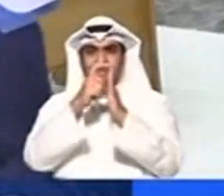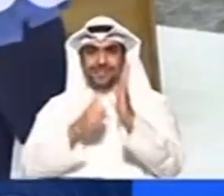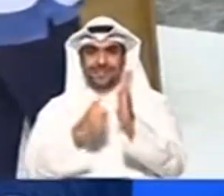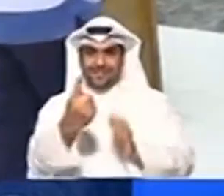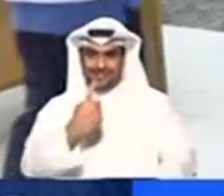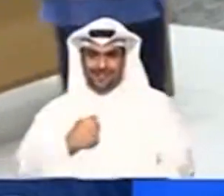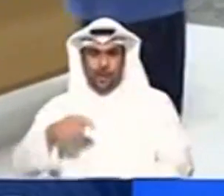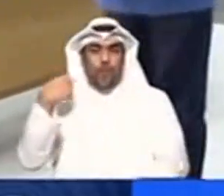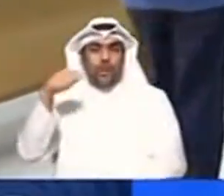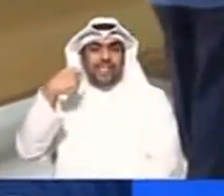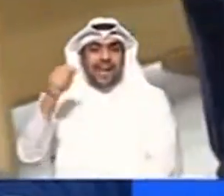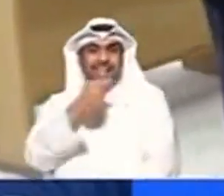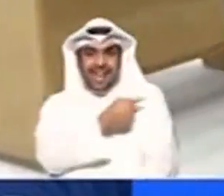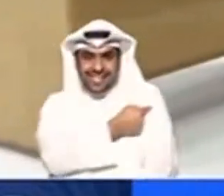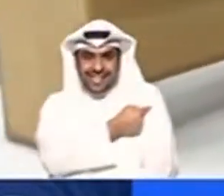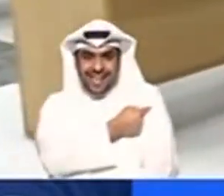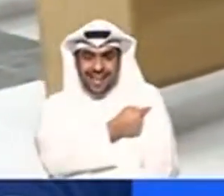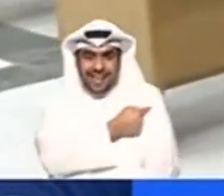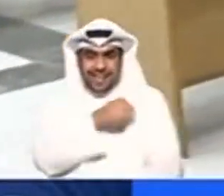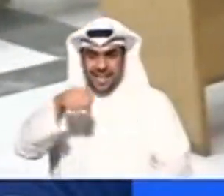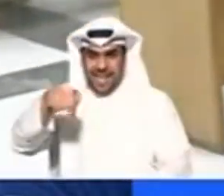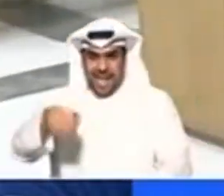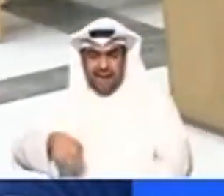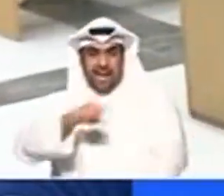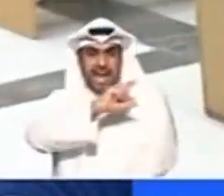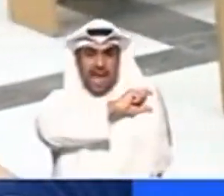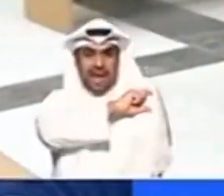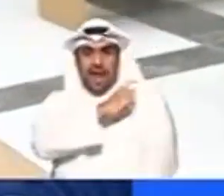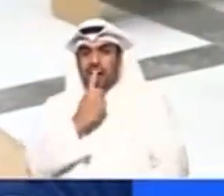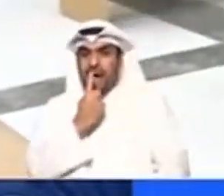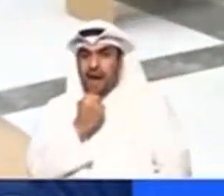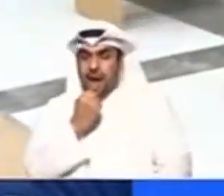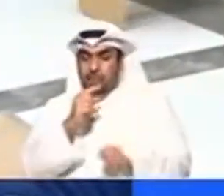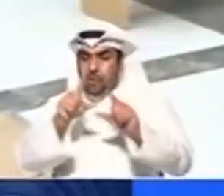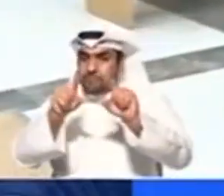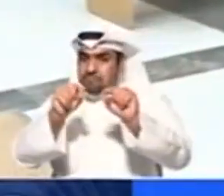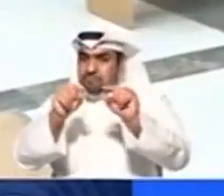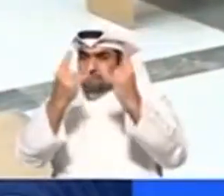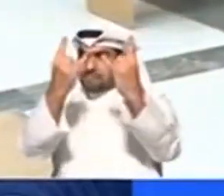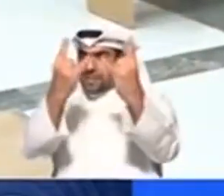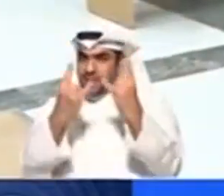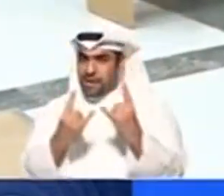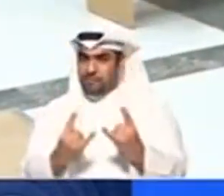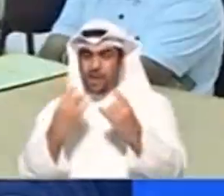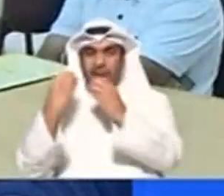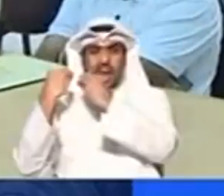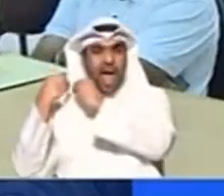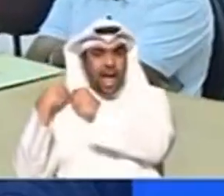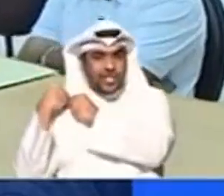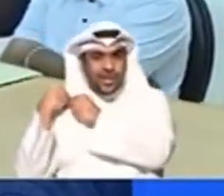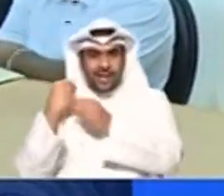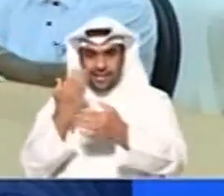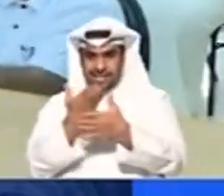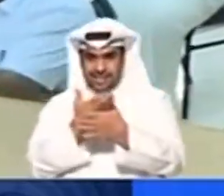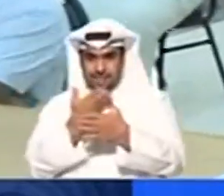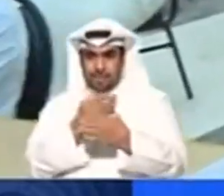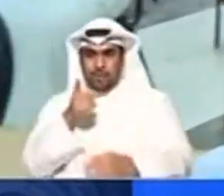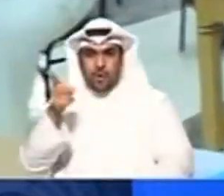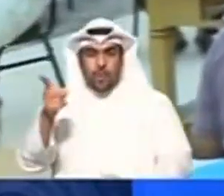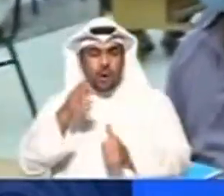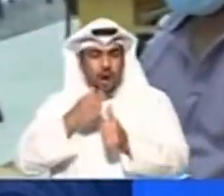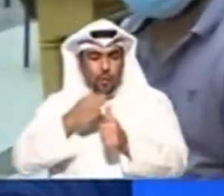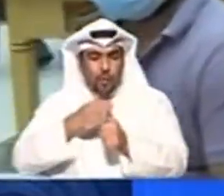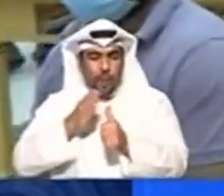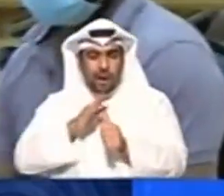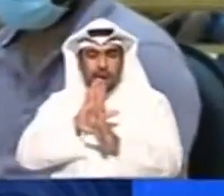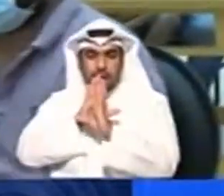هذه المبادرات المجتمعية استهلتها فرق الهلال الأحمر الكويتي منذ بداية الجائحة مع مؤسسات وجهات مختلفة في